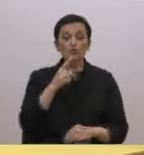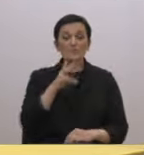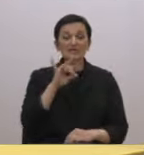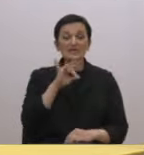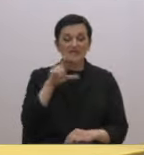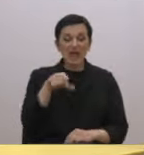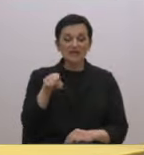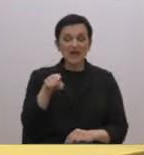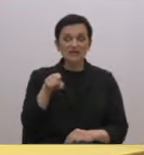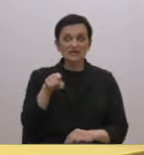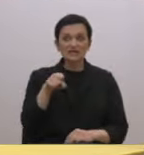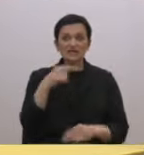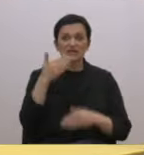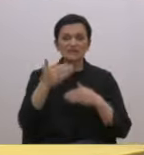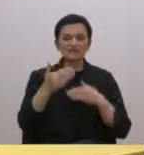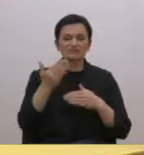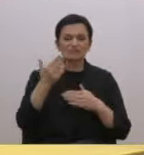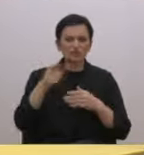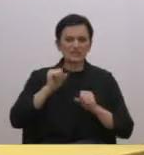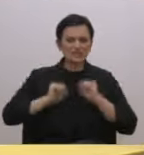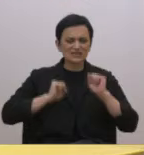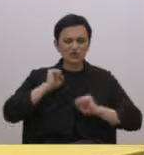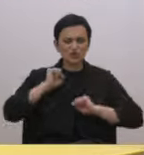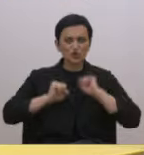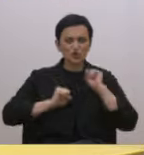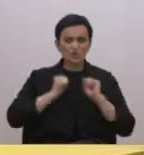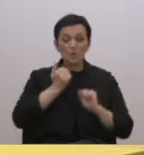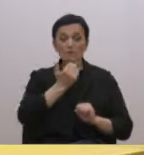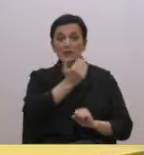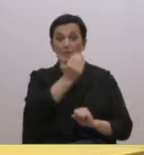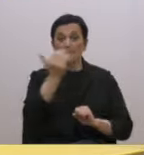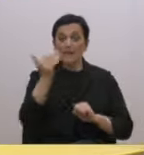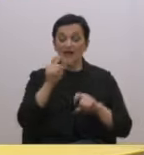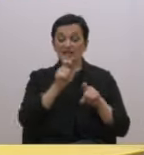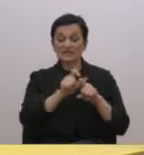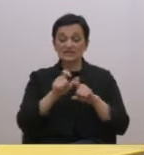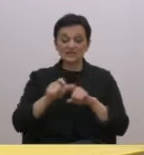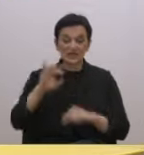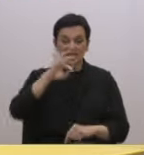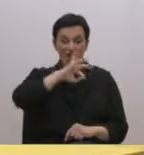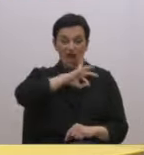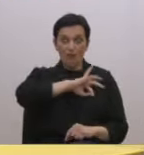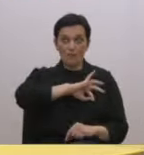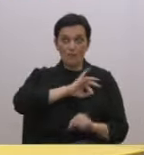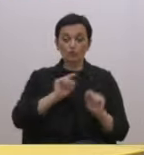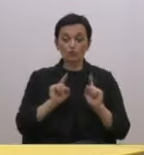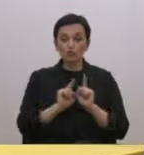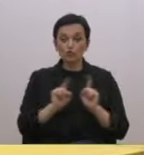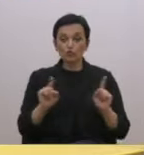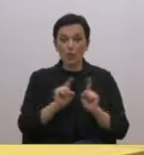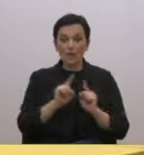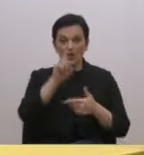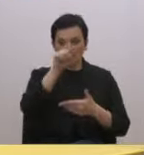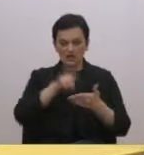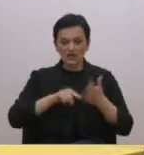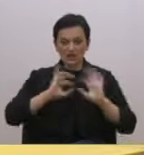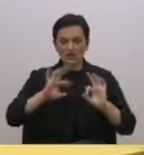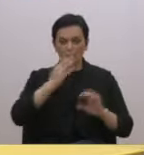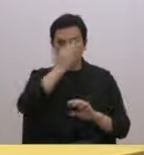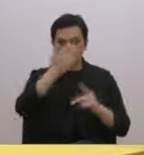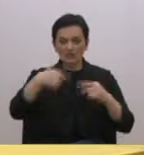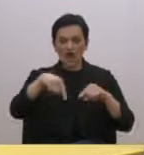მდინარაძე წარუმატებლად ცდილობდა, რომ მათი სიტყვების გამოყენებით Propagandit, დაერწმუნებინა